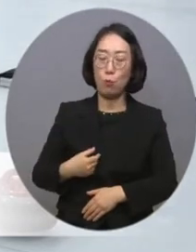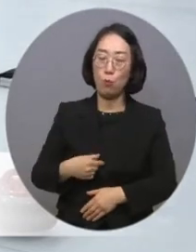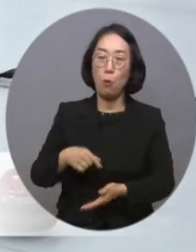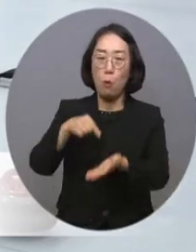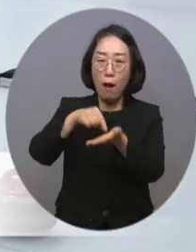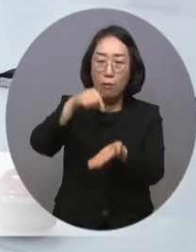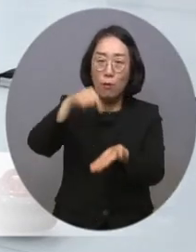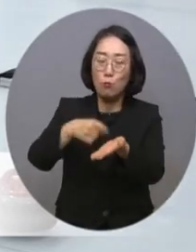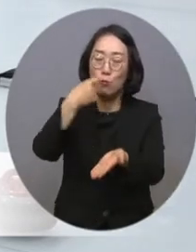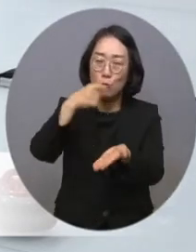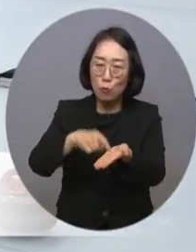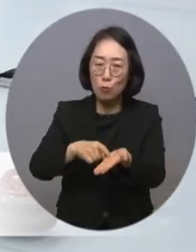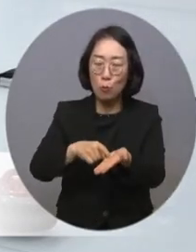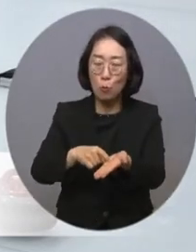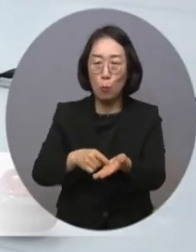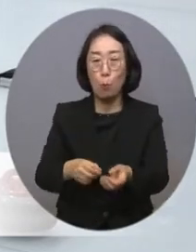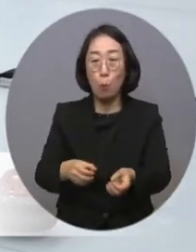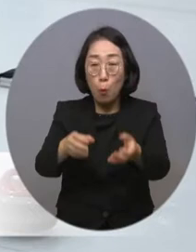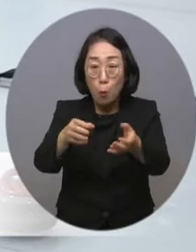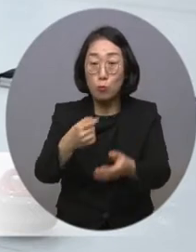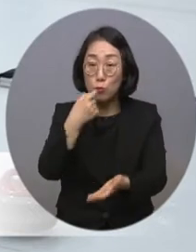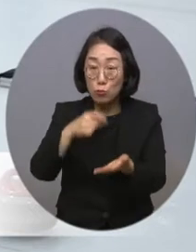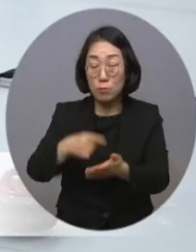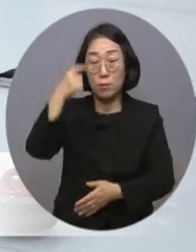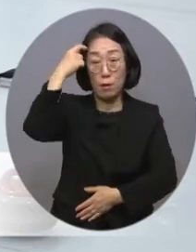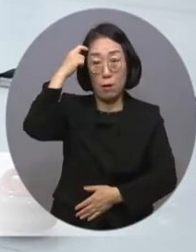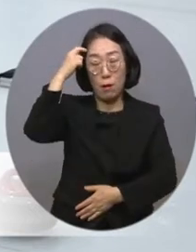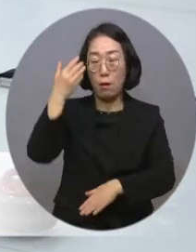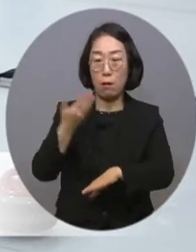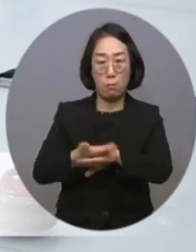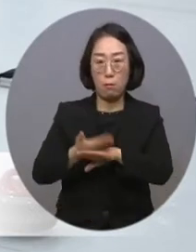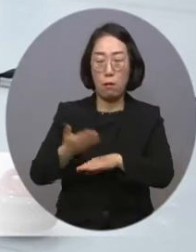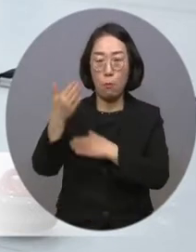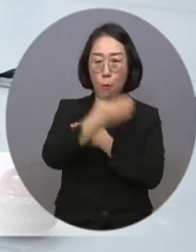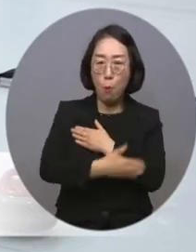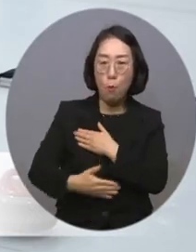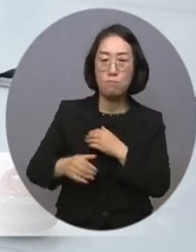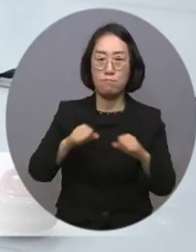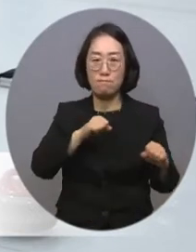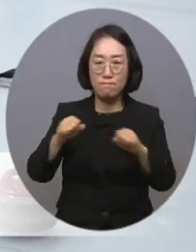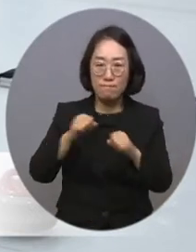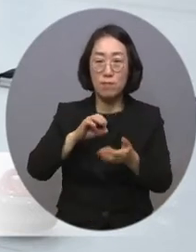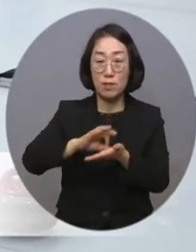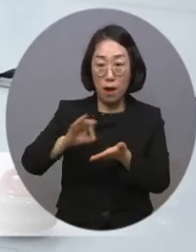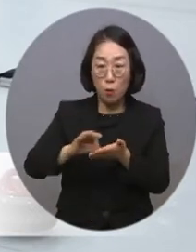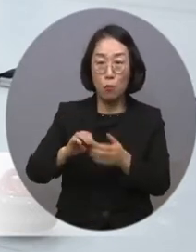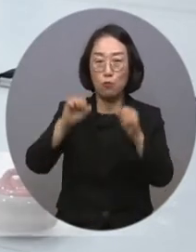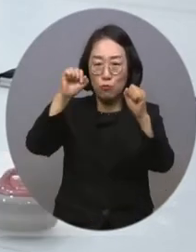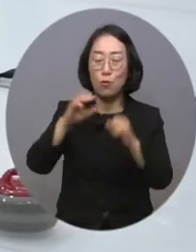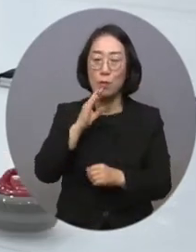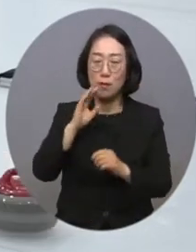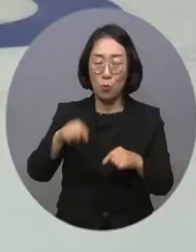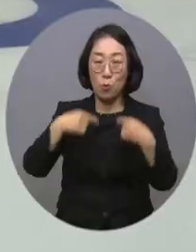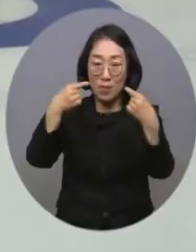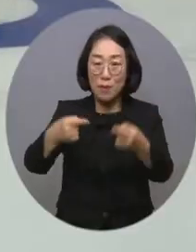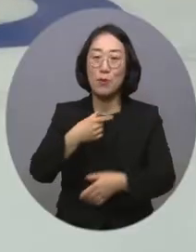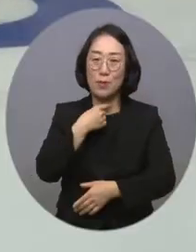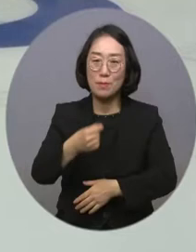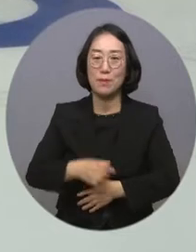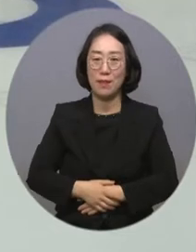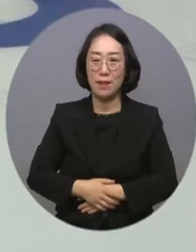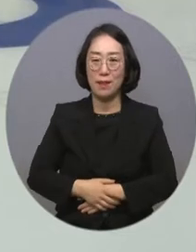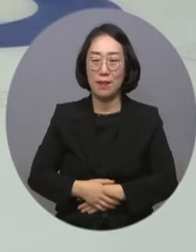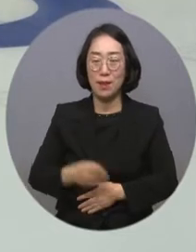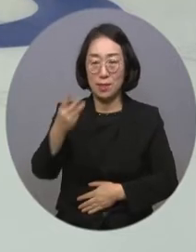번 문지르고 그냥 돌만 던지면 되는 줄 알았는데 이게 생각보다 운동이 많이 돼서 또 기회가 되면 또 참여해보고 싶습니다.